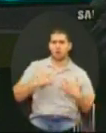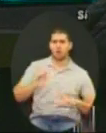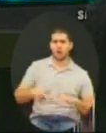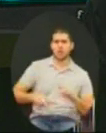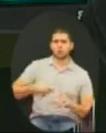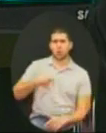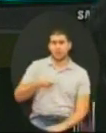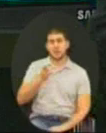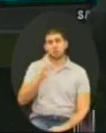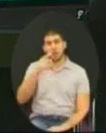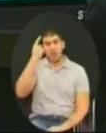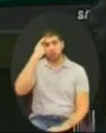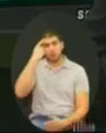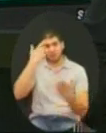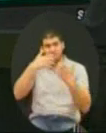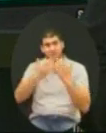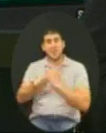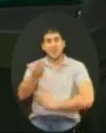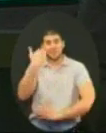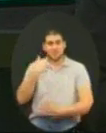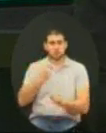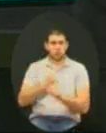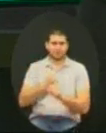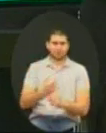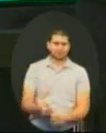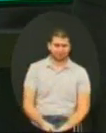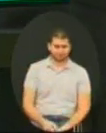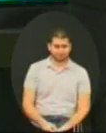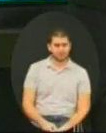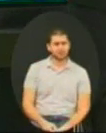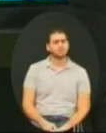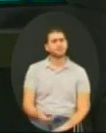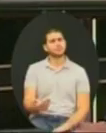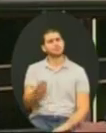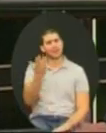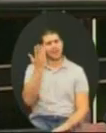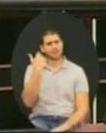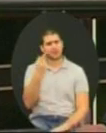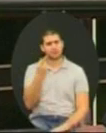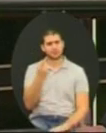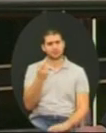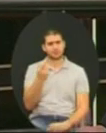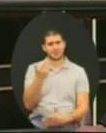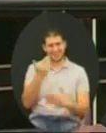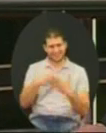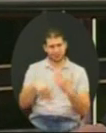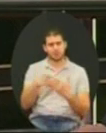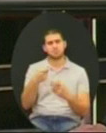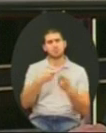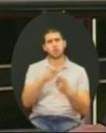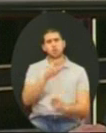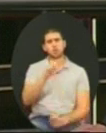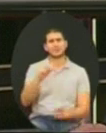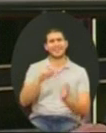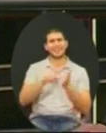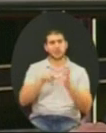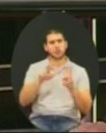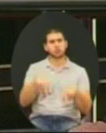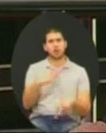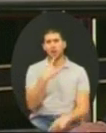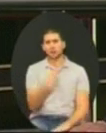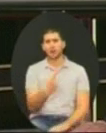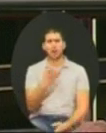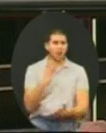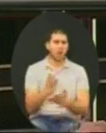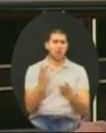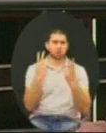הסוחר. אפשר לחשוב טיפה לפני שעושים את המהלך הזה. כן, ורק מהעניין על העניין הטכני, יש פה אמירה